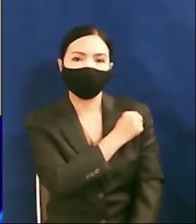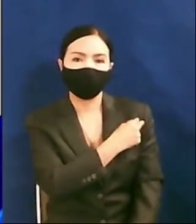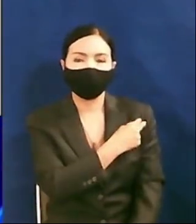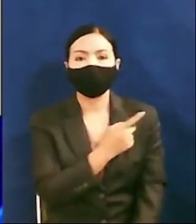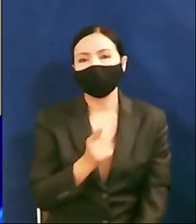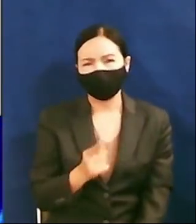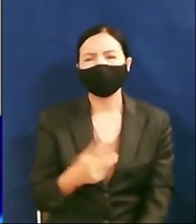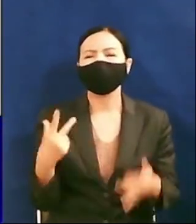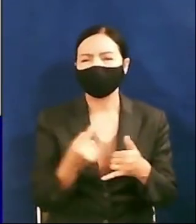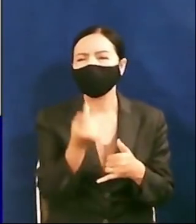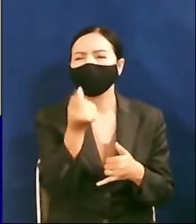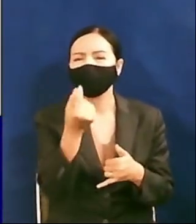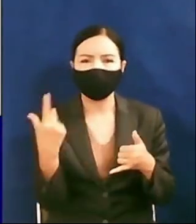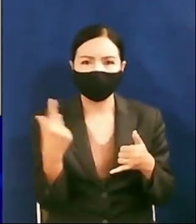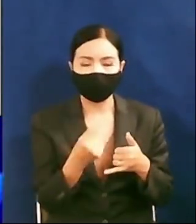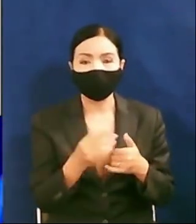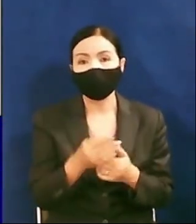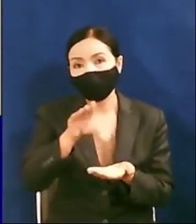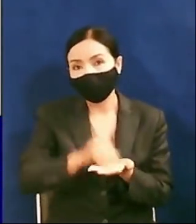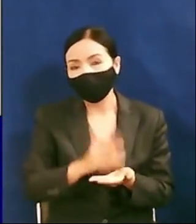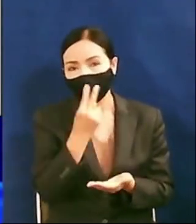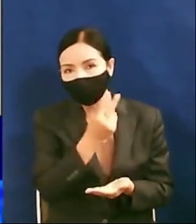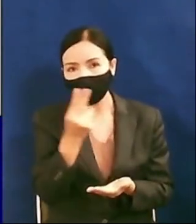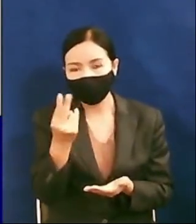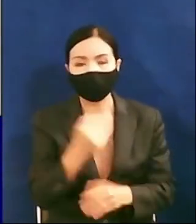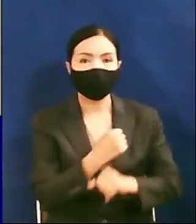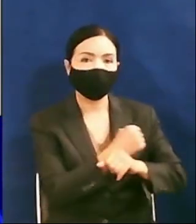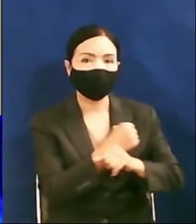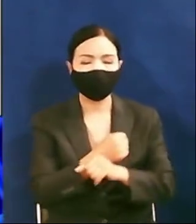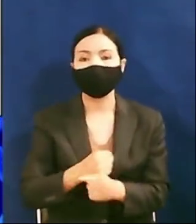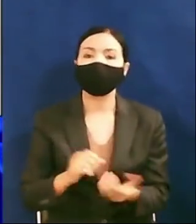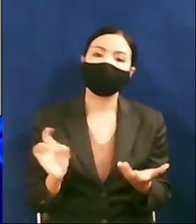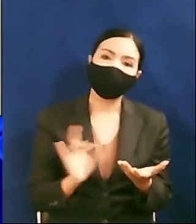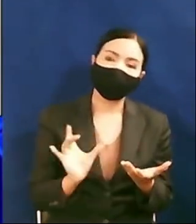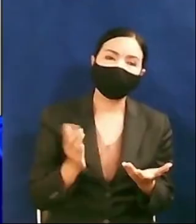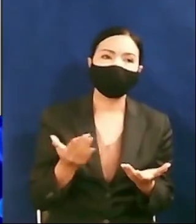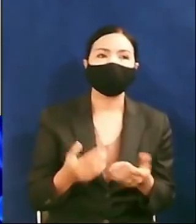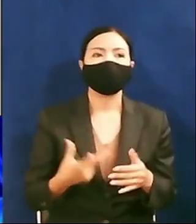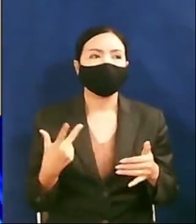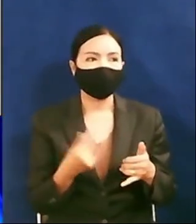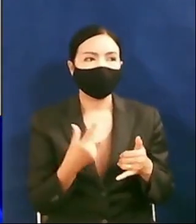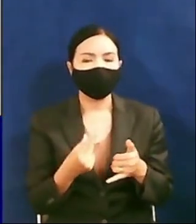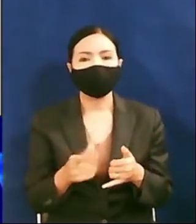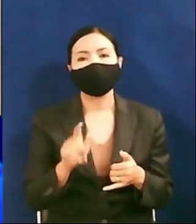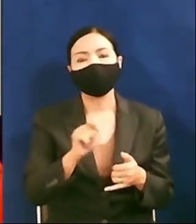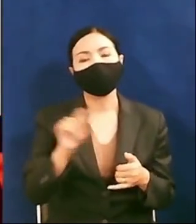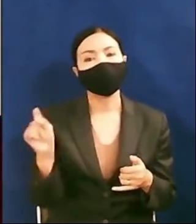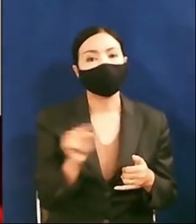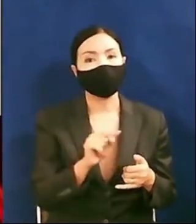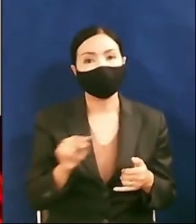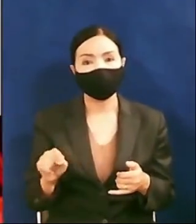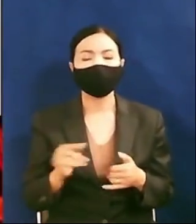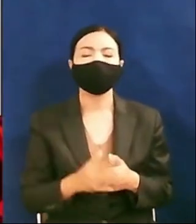วนใหญ่ก็เพิ่งจะได้ฉีดนะครับเพราะฉะนั้นจากข้อมูลในแง่ของการป้องกันประสิทธิผลของการฉีดวัคซีนแอสตราเซเนกานะ